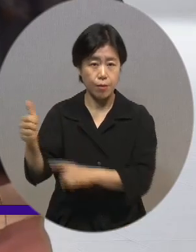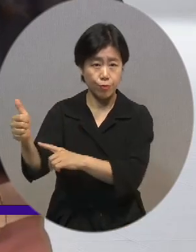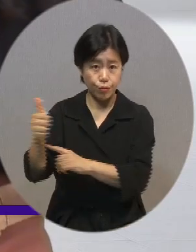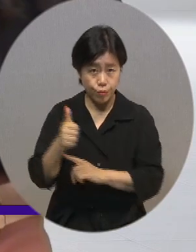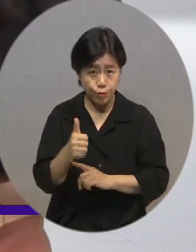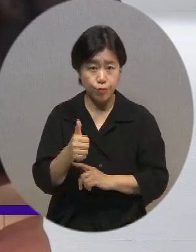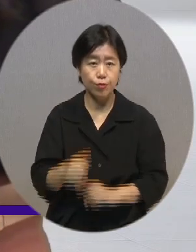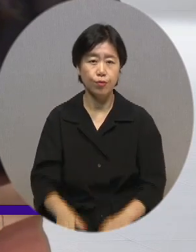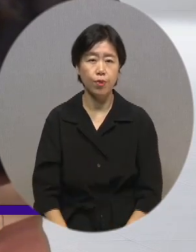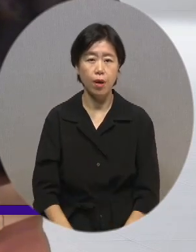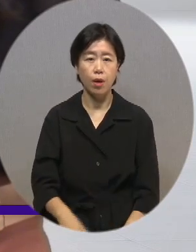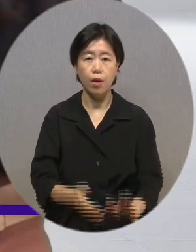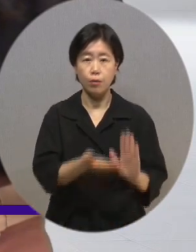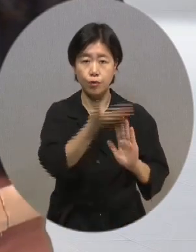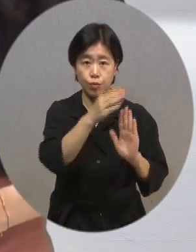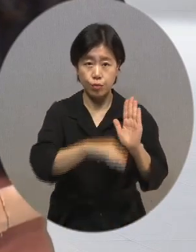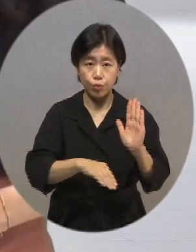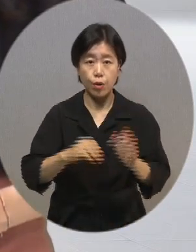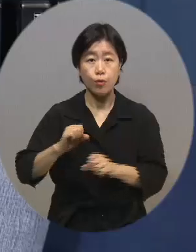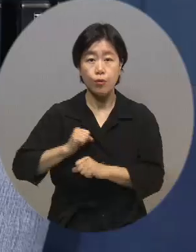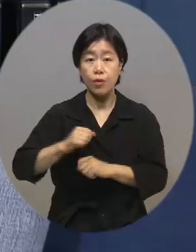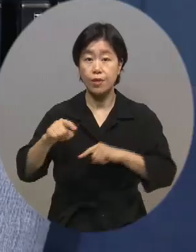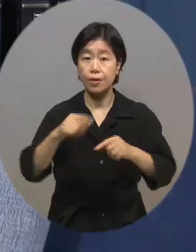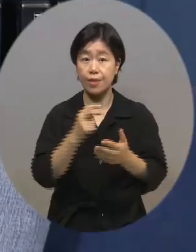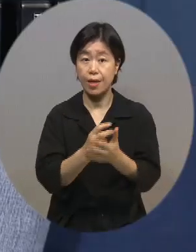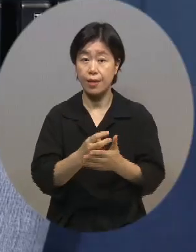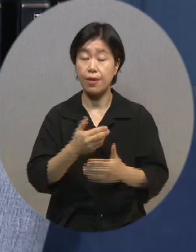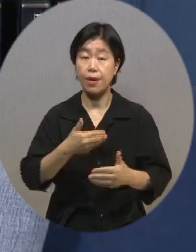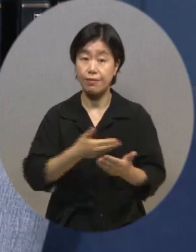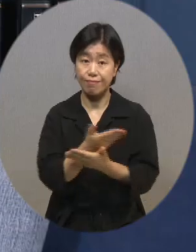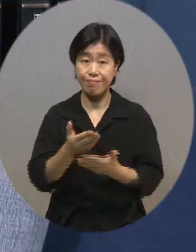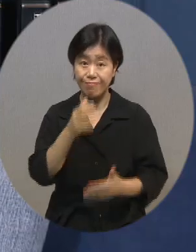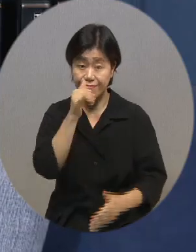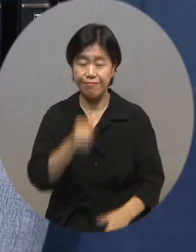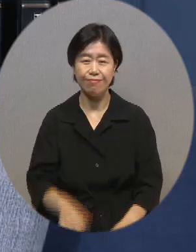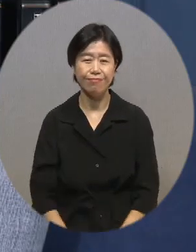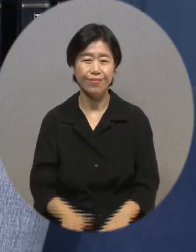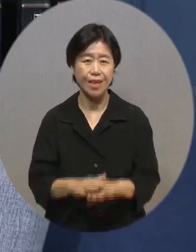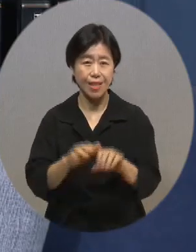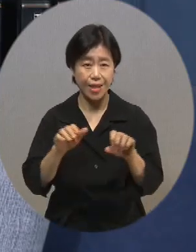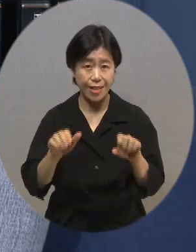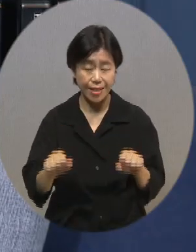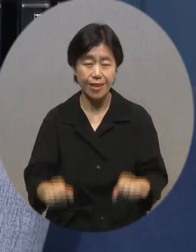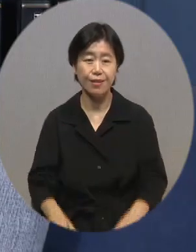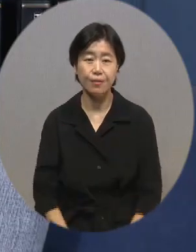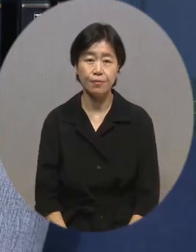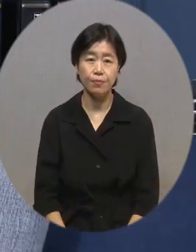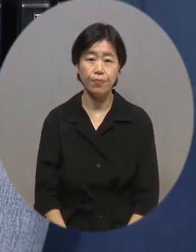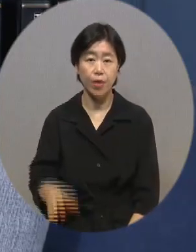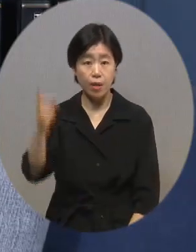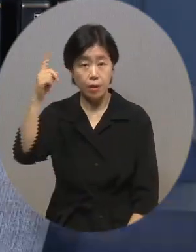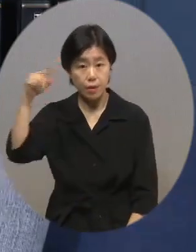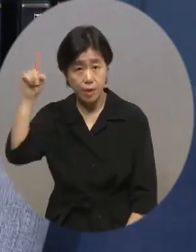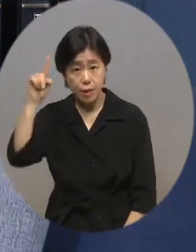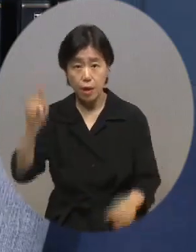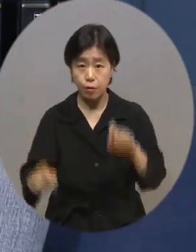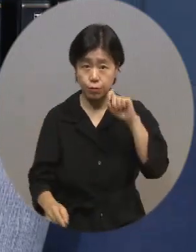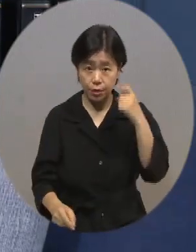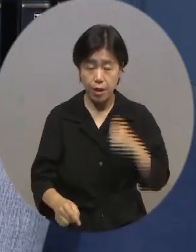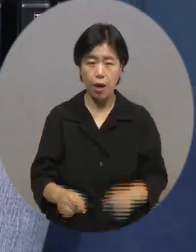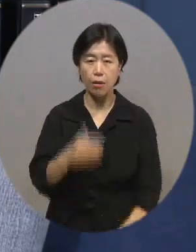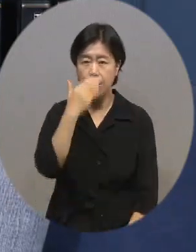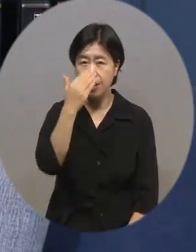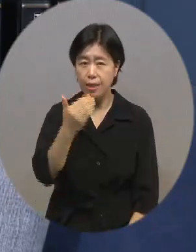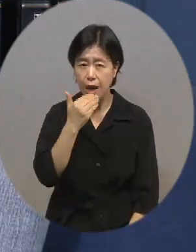군사력과 군사 정책에 대해 이야기 나눠봅니다. 안녕하세요. 통일담담의 아나운서 조수빈입니다. 러시아, 우크라이나, 그리고 이스라엘,